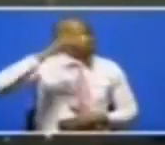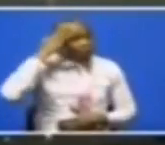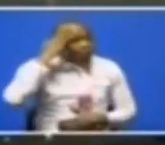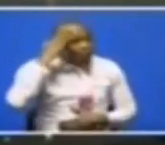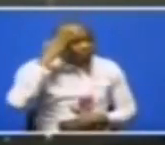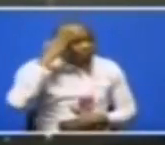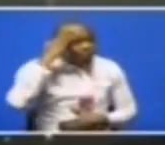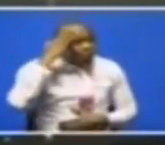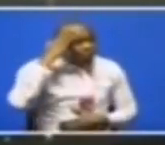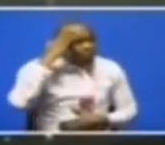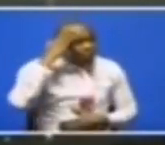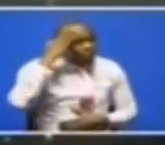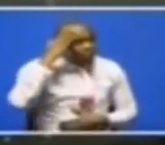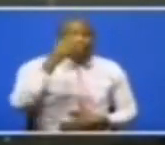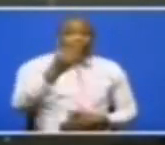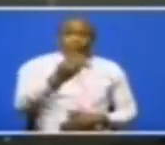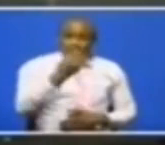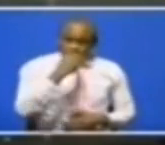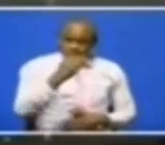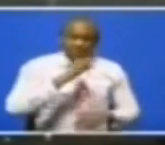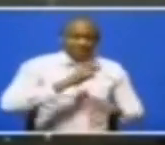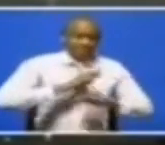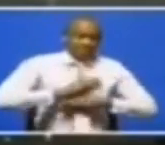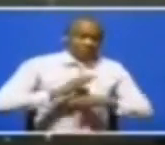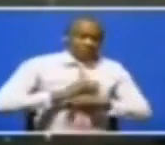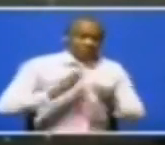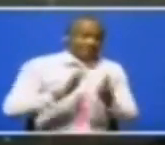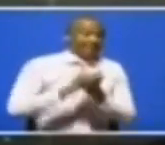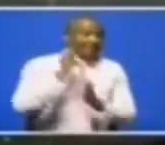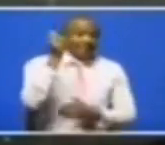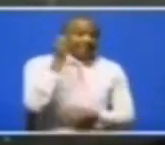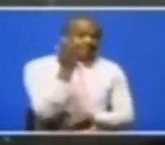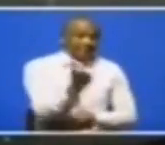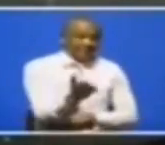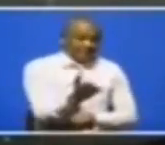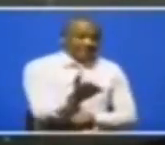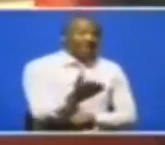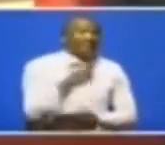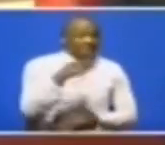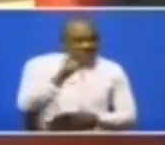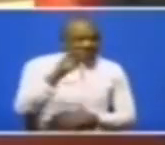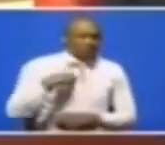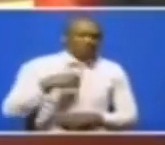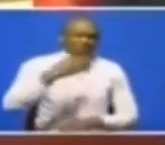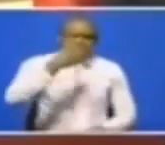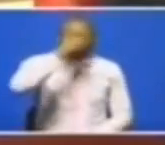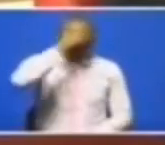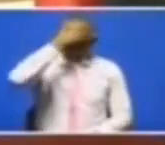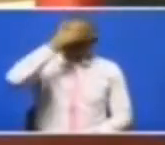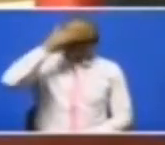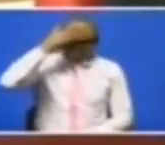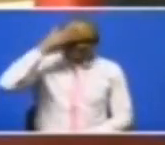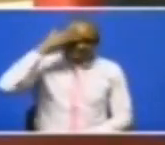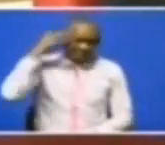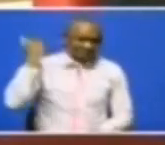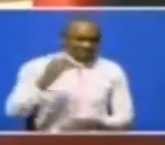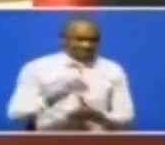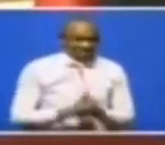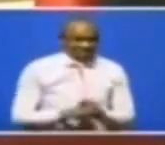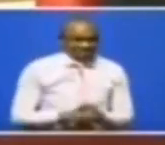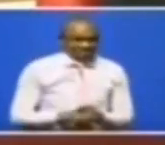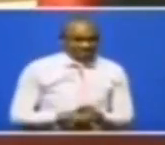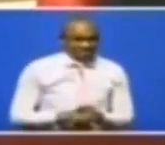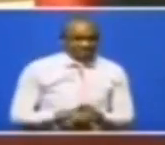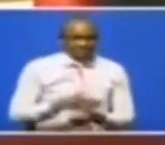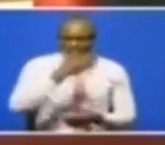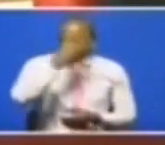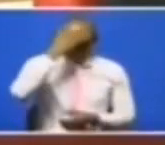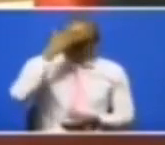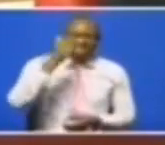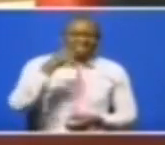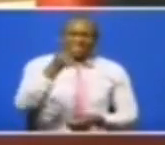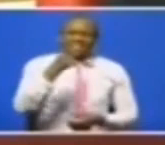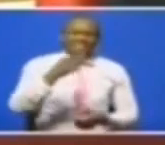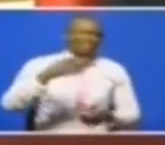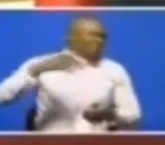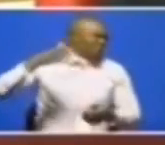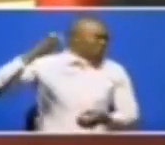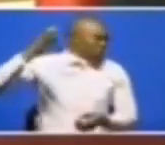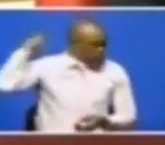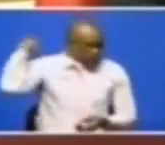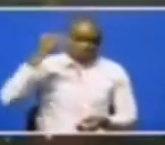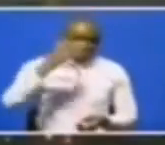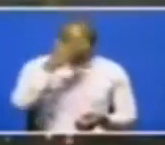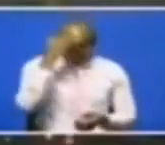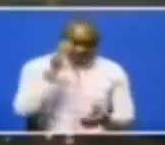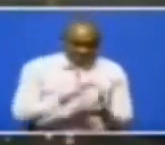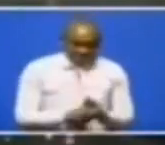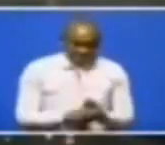kwamba food insecurity in Kenya kitakuwa ni kitu ambacho kilikuwa cha karne